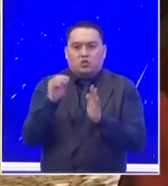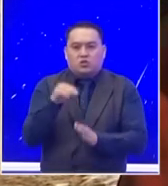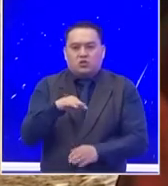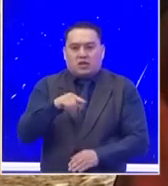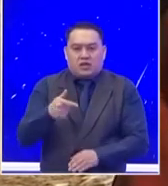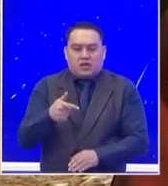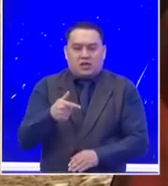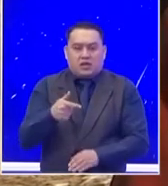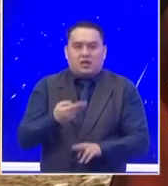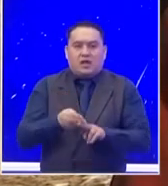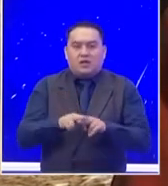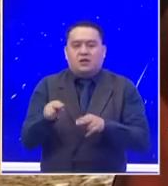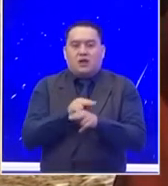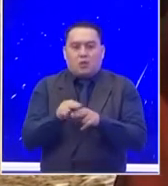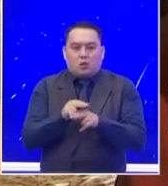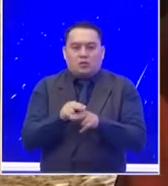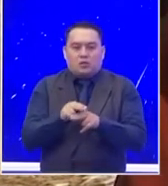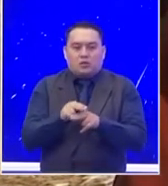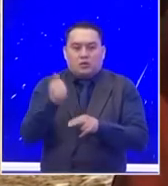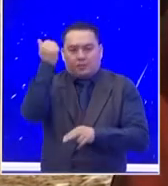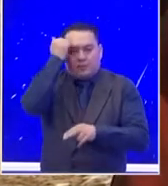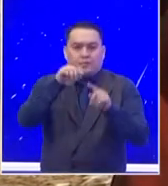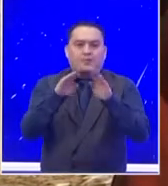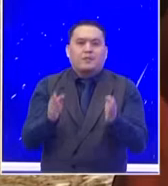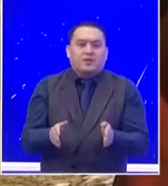1 600 000 тенге на текущий ремонт обелиска.